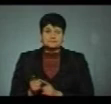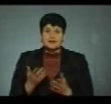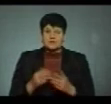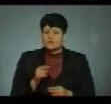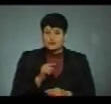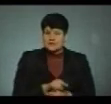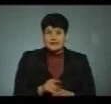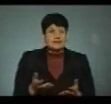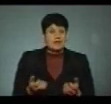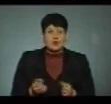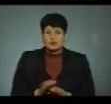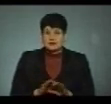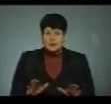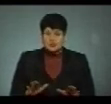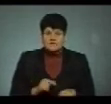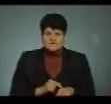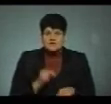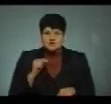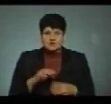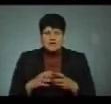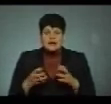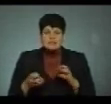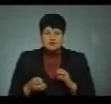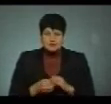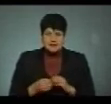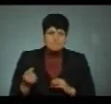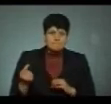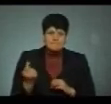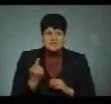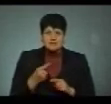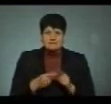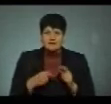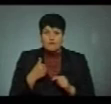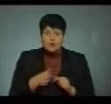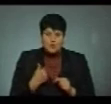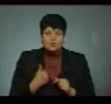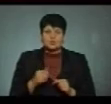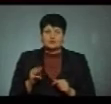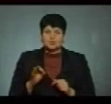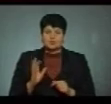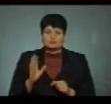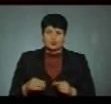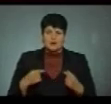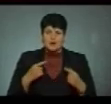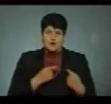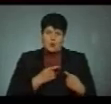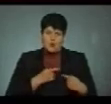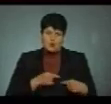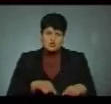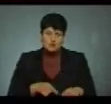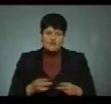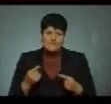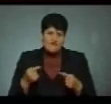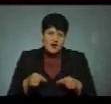не одержує відчутних результатів в перших півроку, то йде розчарування, і